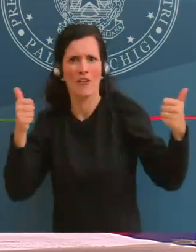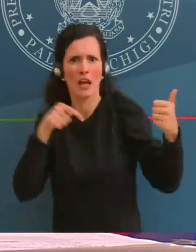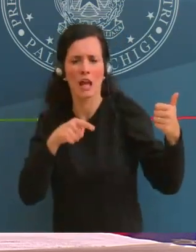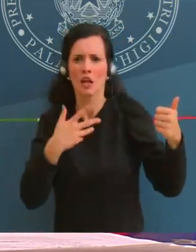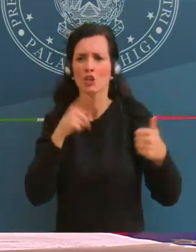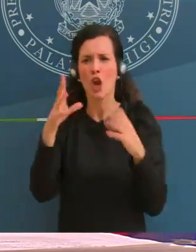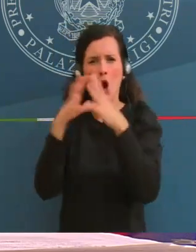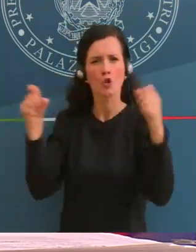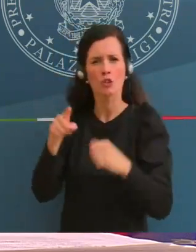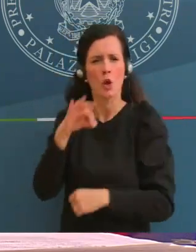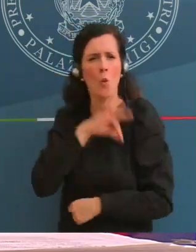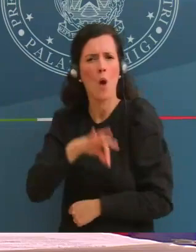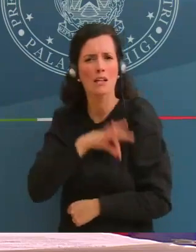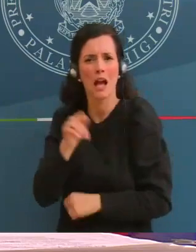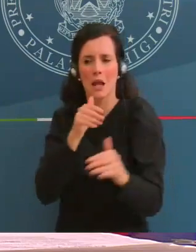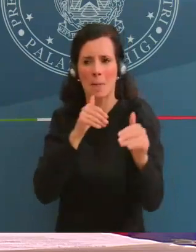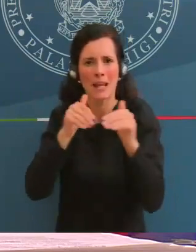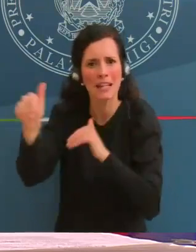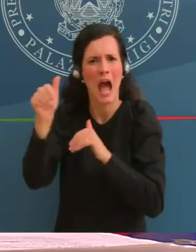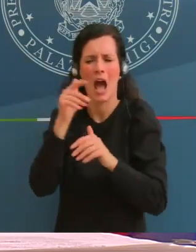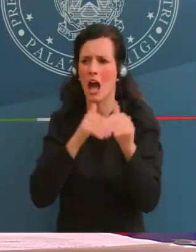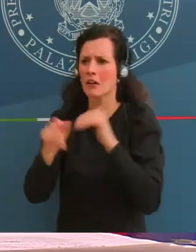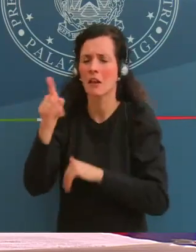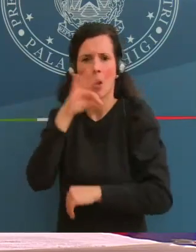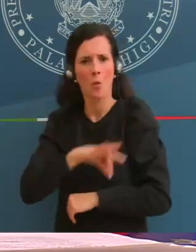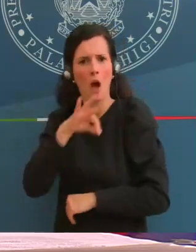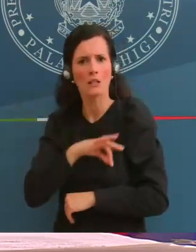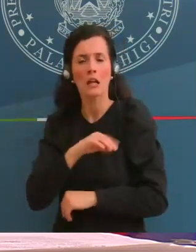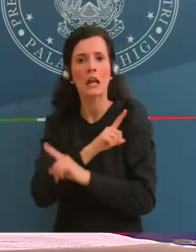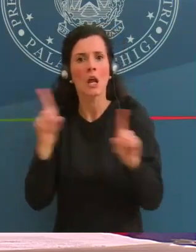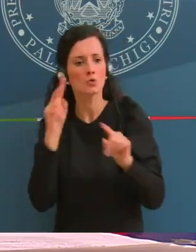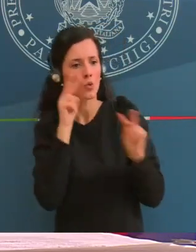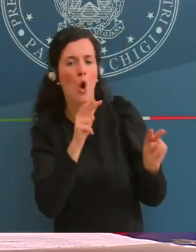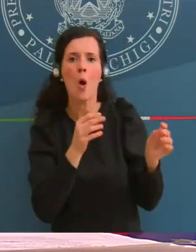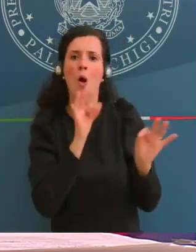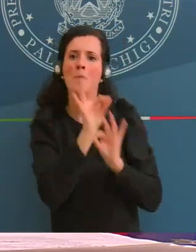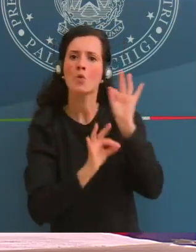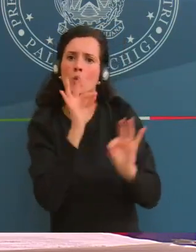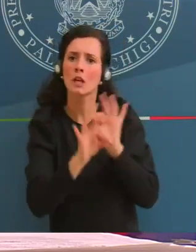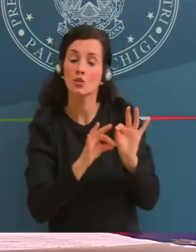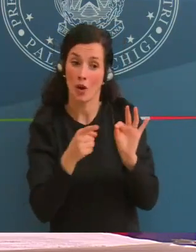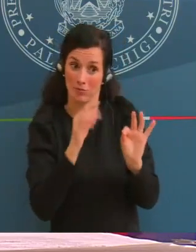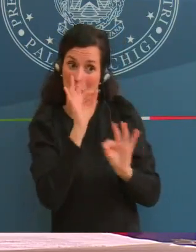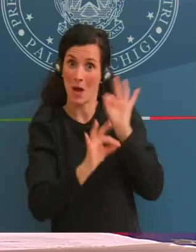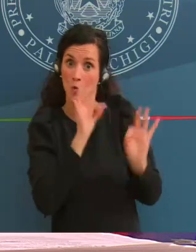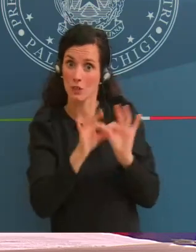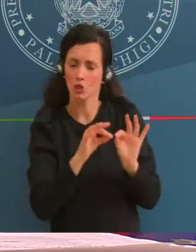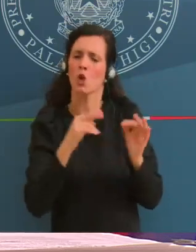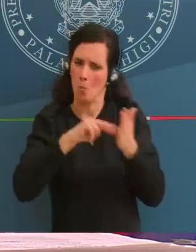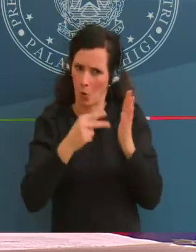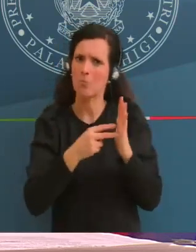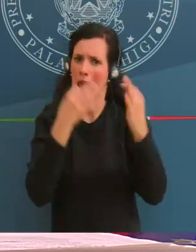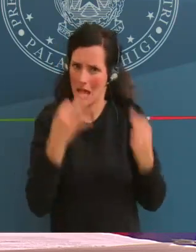tecnico ma la convenzione era ben è chiara a tutti siamo intervenuti stiamo abbiamo messo in discussione siamo